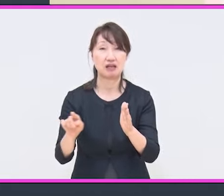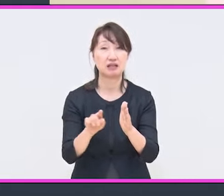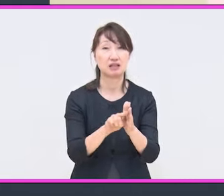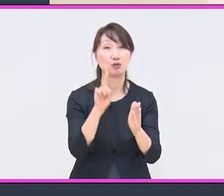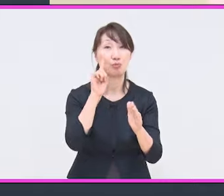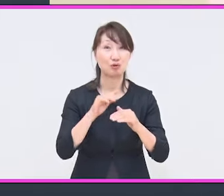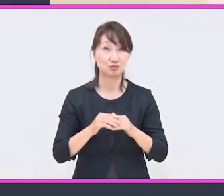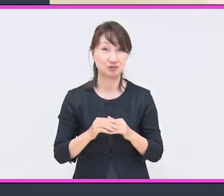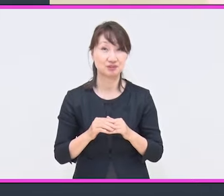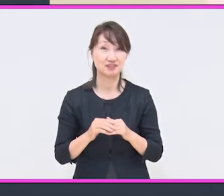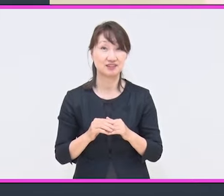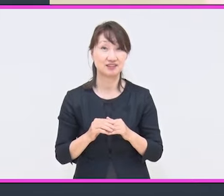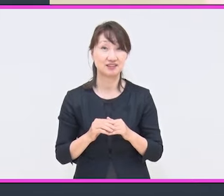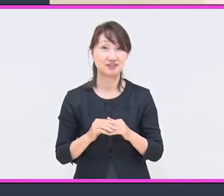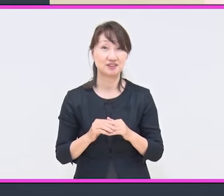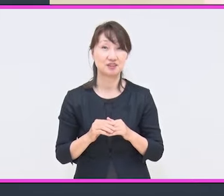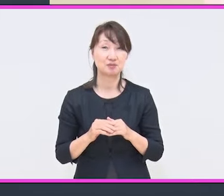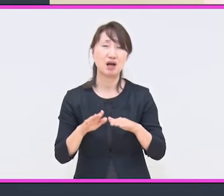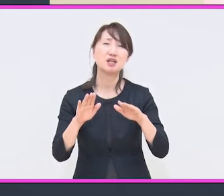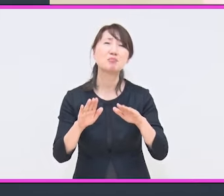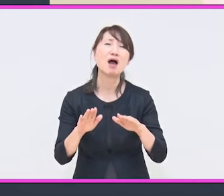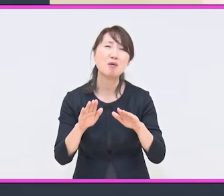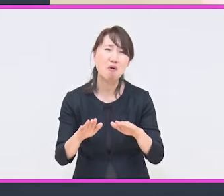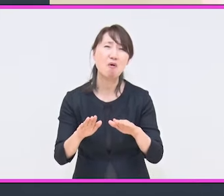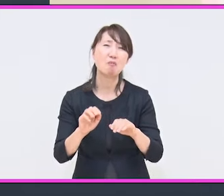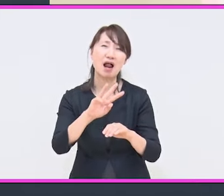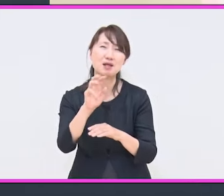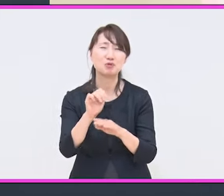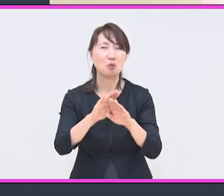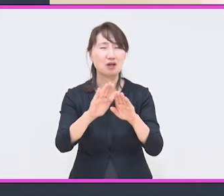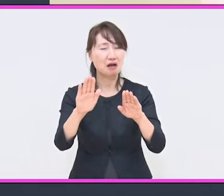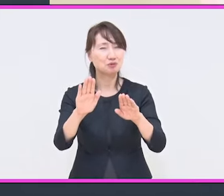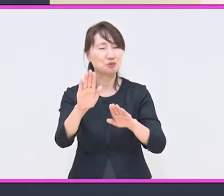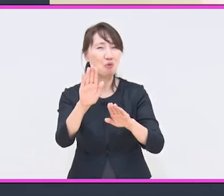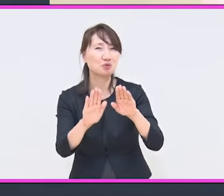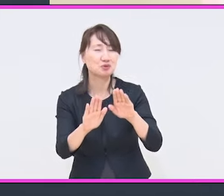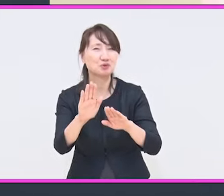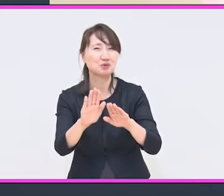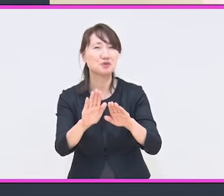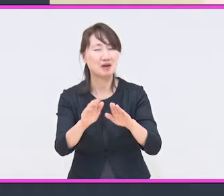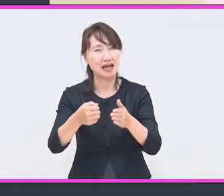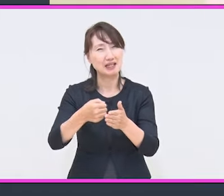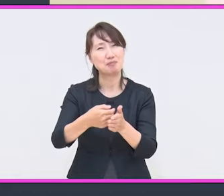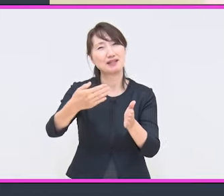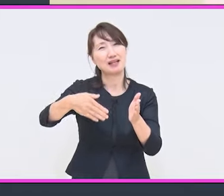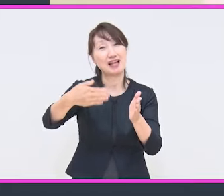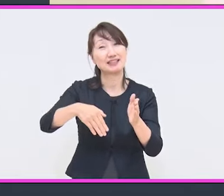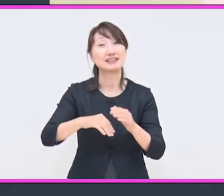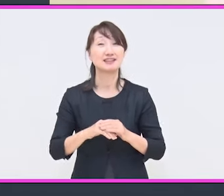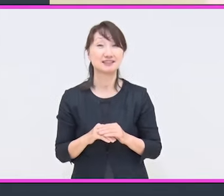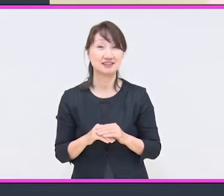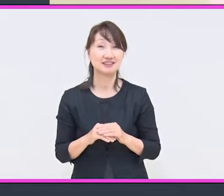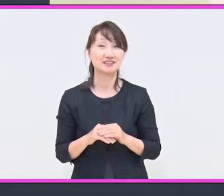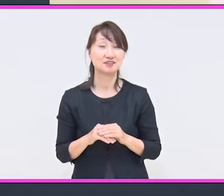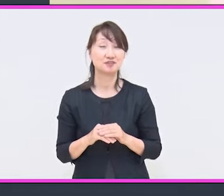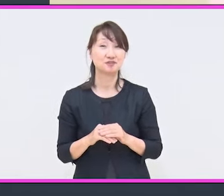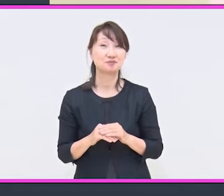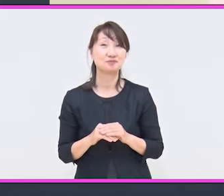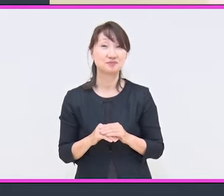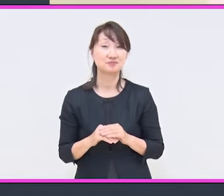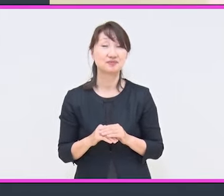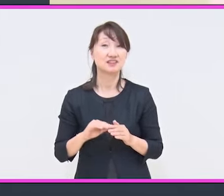ね。でまだ未だにね、どういう形でっていうのがはっきり決まってないところあるんですけど、まずあの